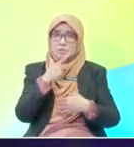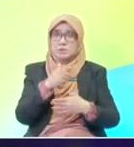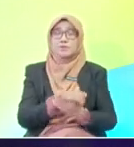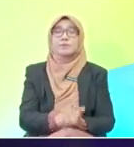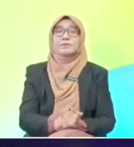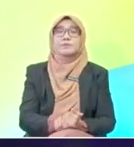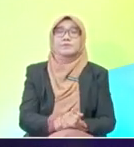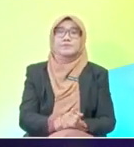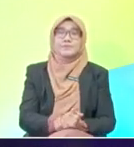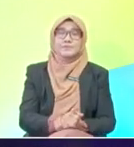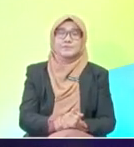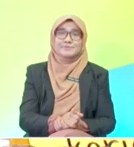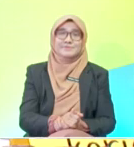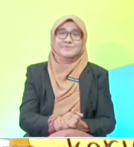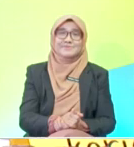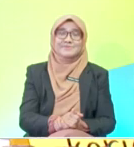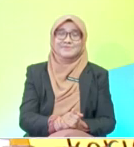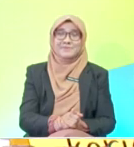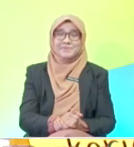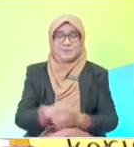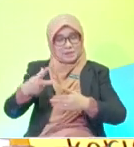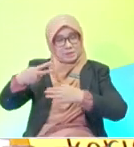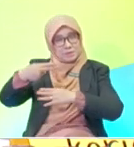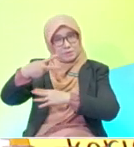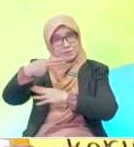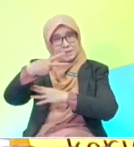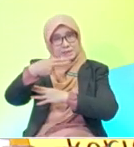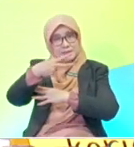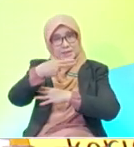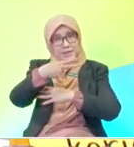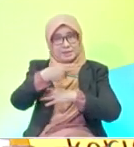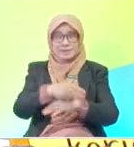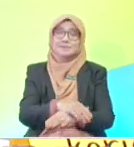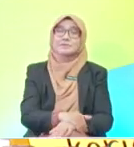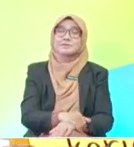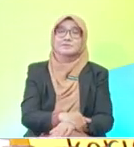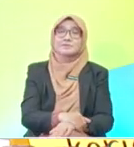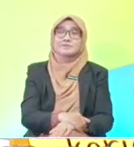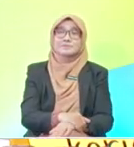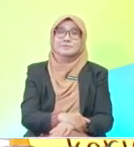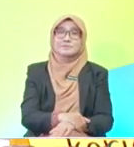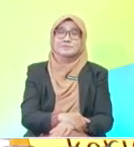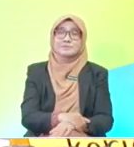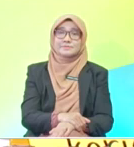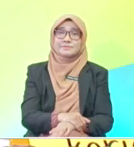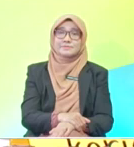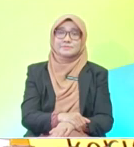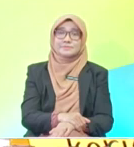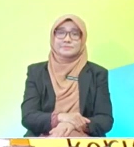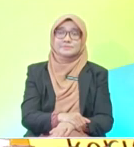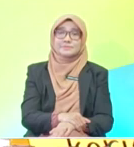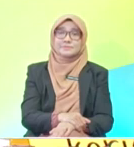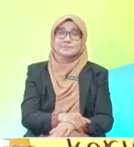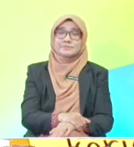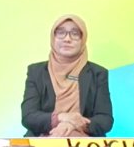dah berdarah. Dah kan? Berparang. Jadi kita gunting. Okey. Okay, kita gunting macam biasalah. Jadi cikgu tak perlulah tunjuk step menggunting kan.